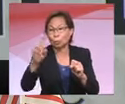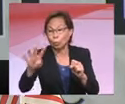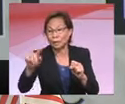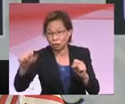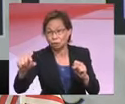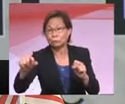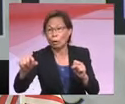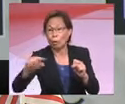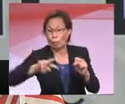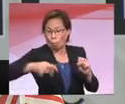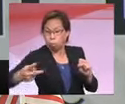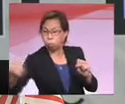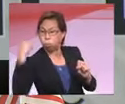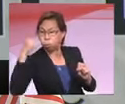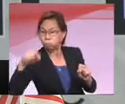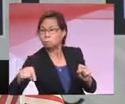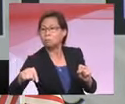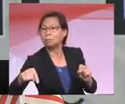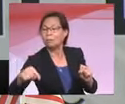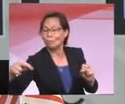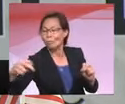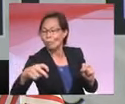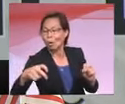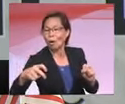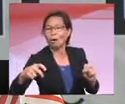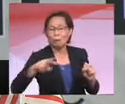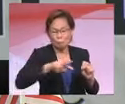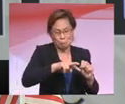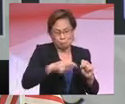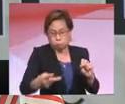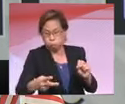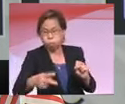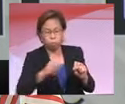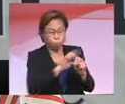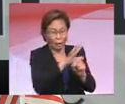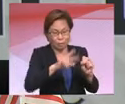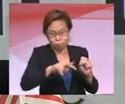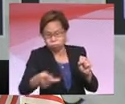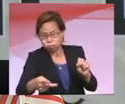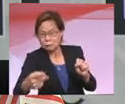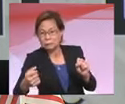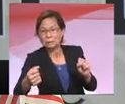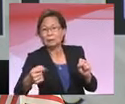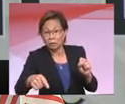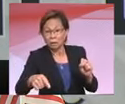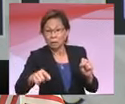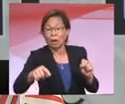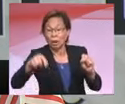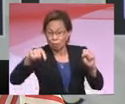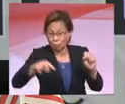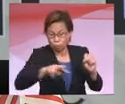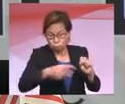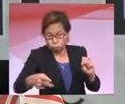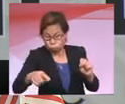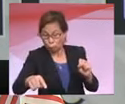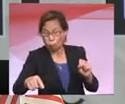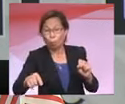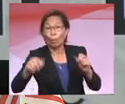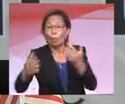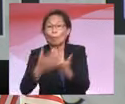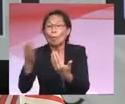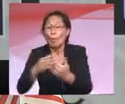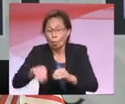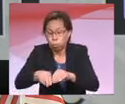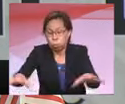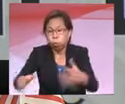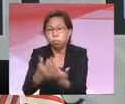D614G. Iaitu kalau kita lihat mutasi ini hanya mengatakan ada kejangkitan, keboleh jangkitan dia lebih tinggi,